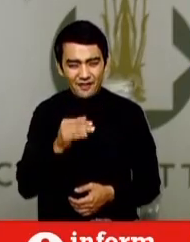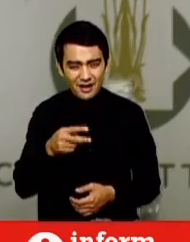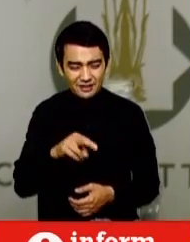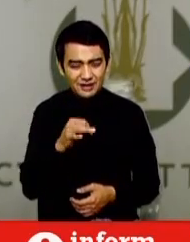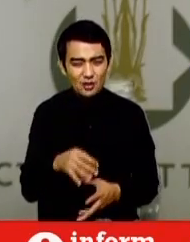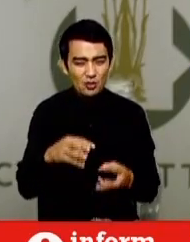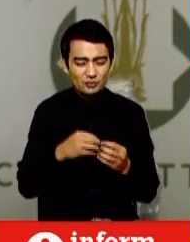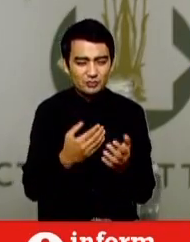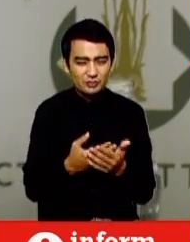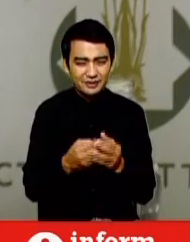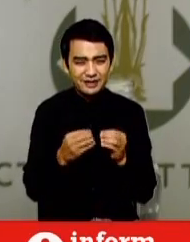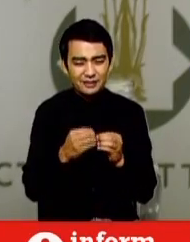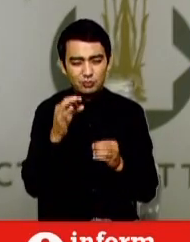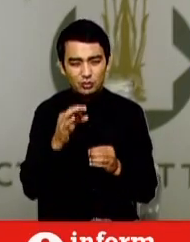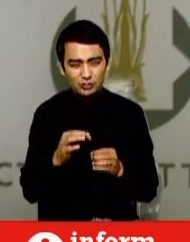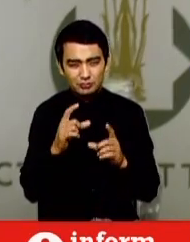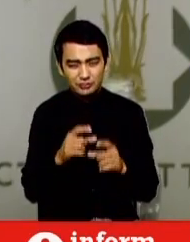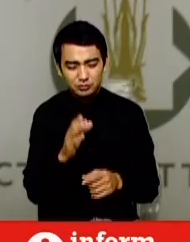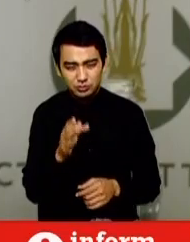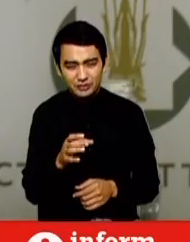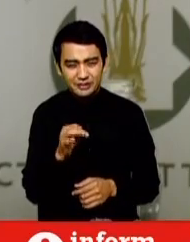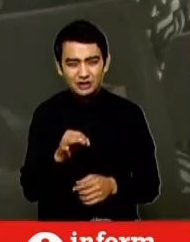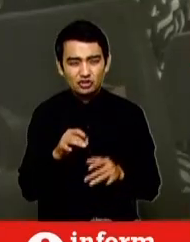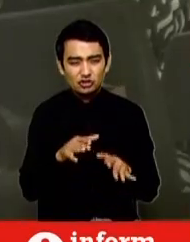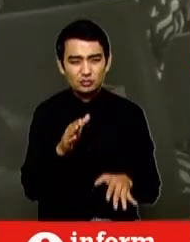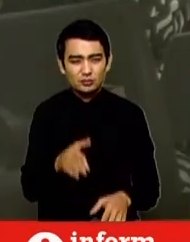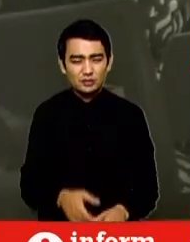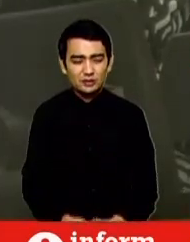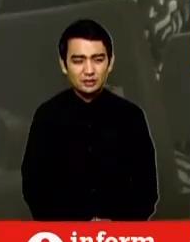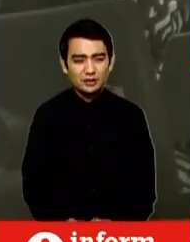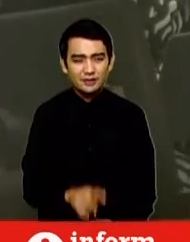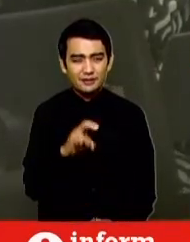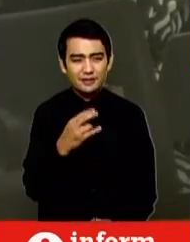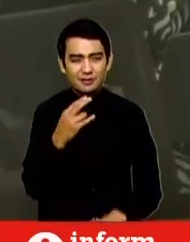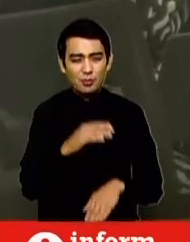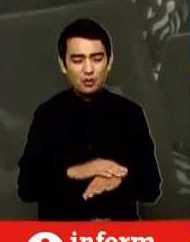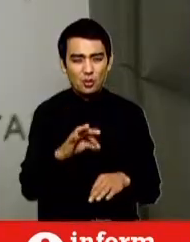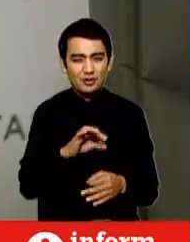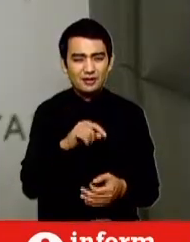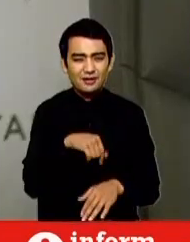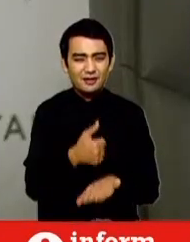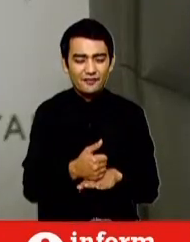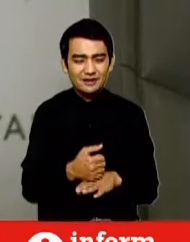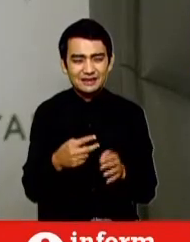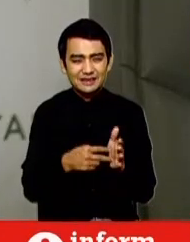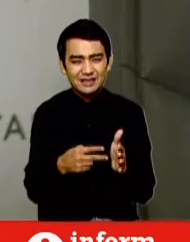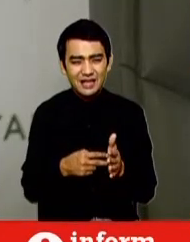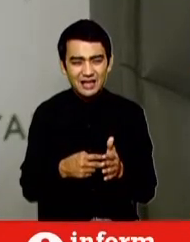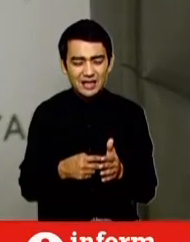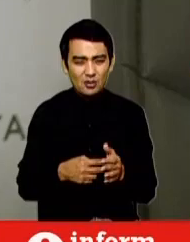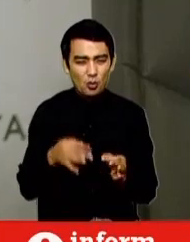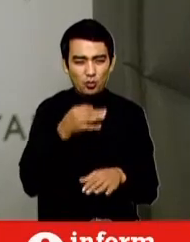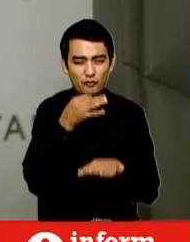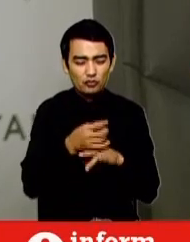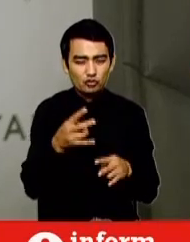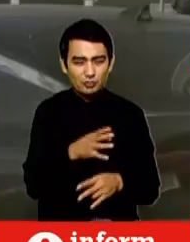кемінде 10%-ға баяулаған жағдайда қарастырылады. Ұлттық банк өкілдері басты міндет бағаның тұрақтылығын қамтамасыз ету деп отыр. Сол үшін